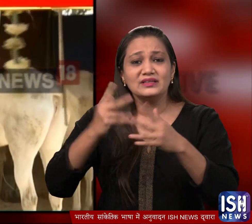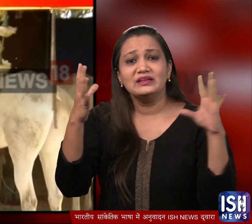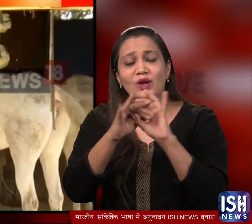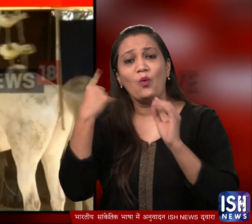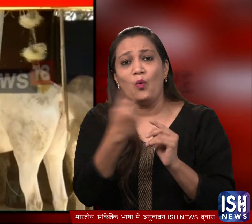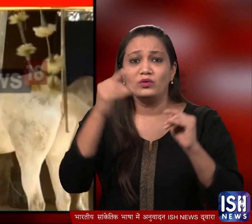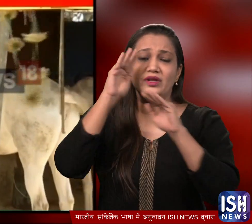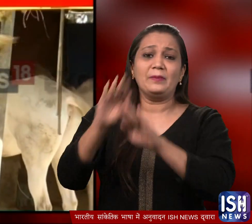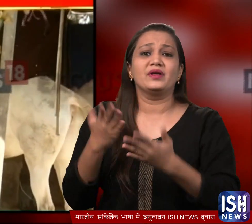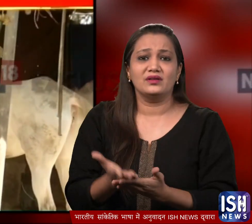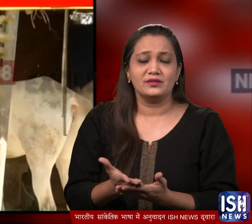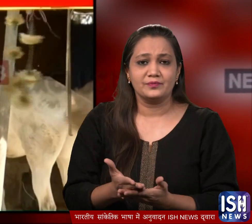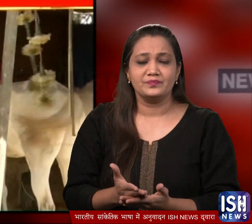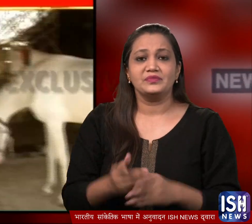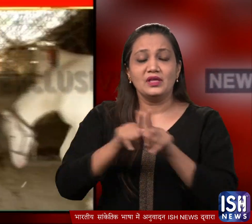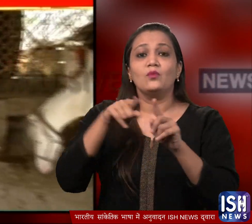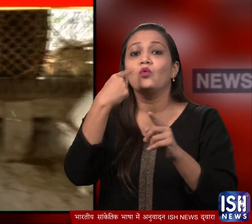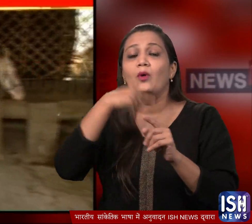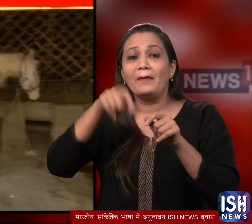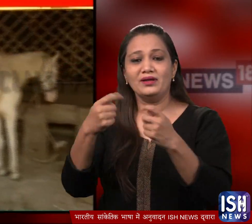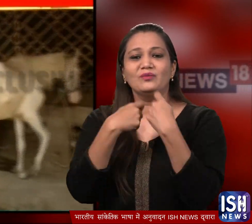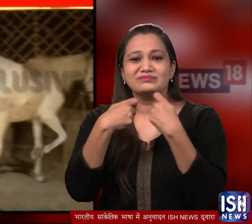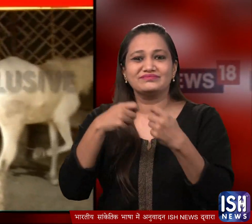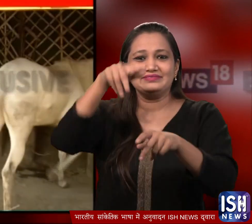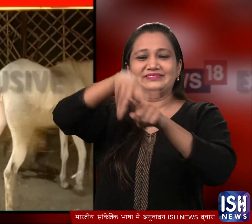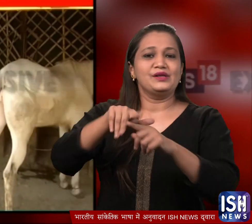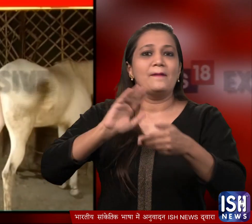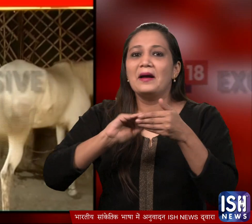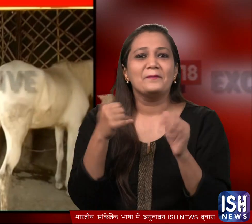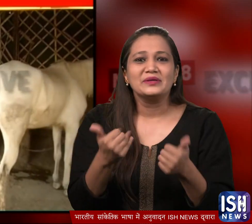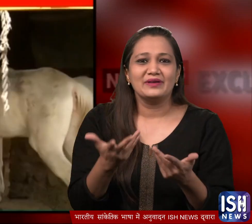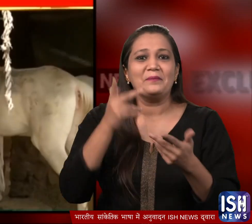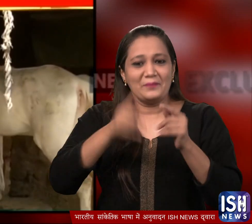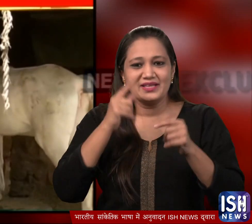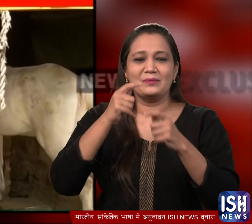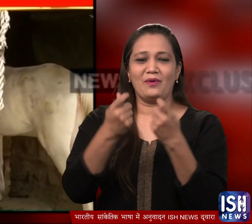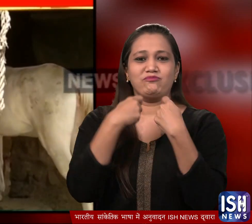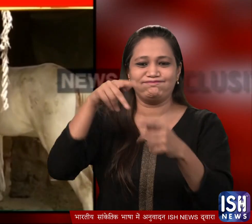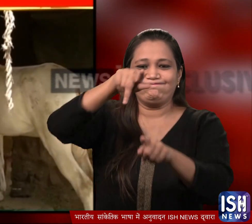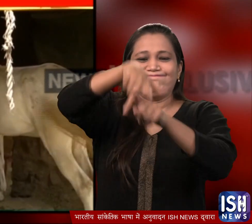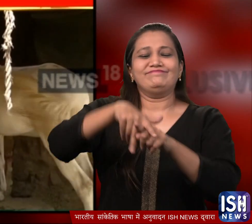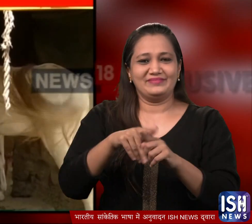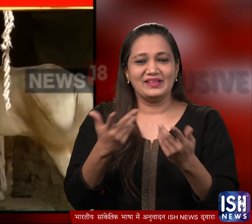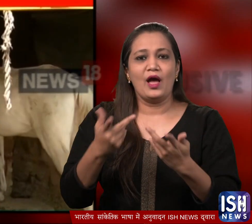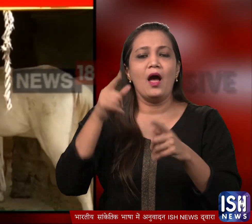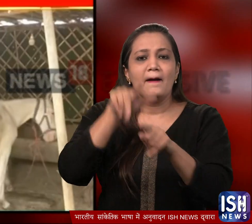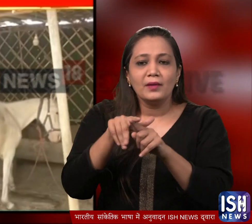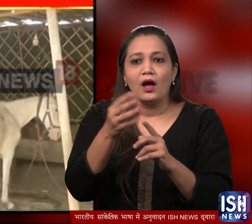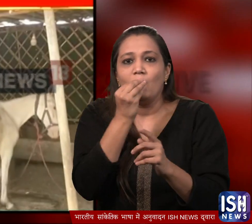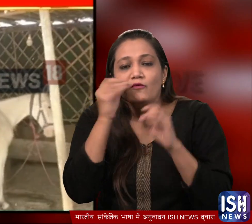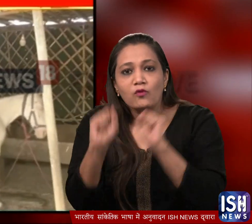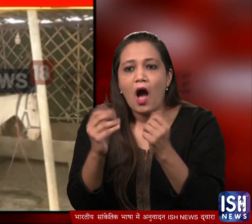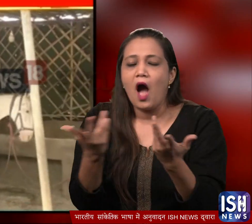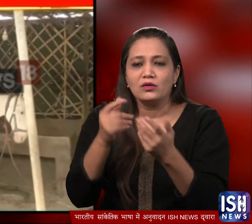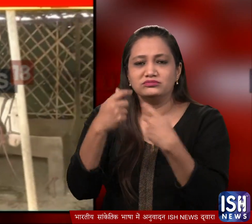केवल शादियों के सीजन पर ही निर्भर है। इनमें उन घोड़ियों के मालिक भी हैं जिनके बिना शादियां पूरी नहीं हुआ करती थी। ऐसे लोगों को अब घोड़ियों